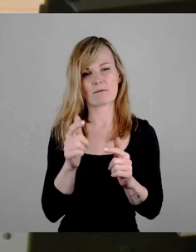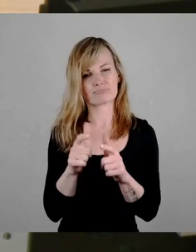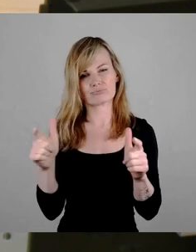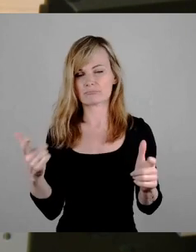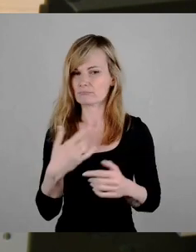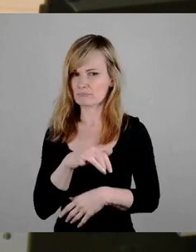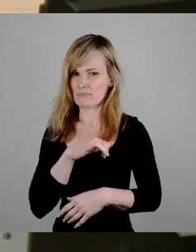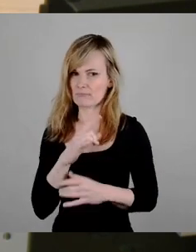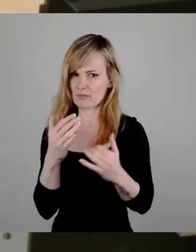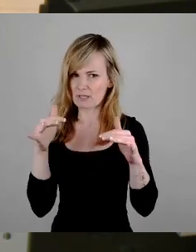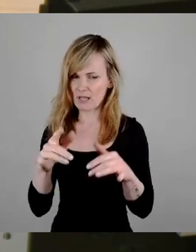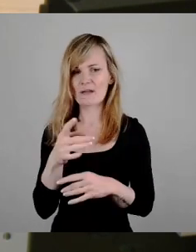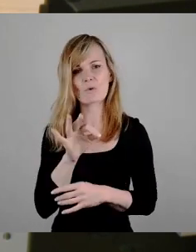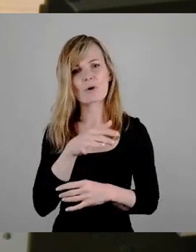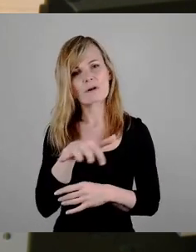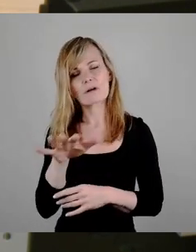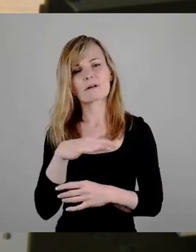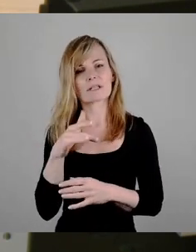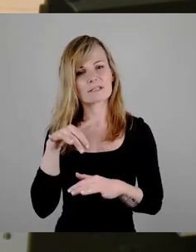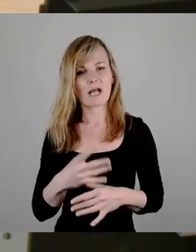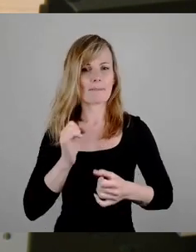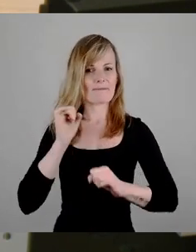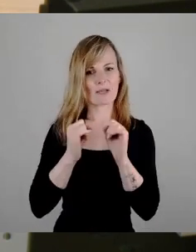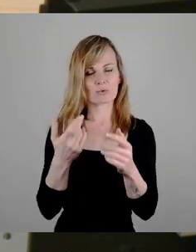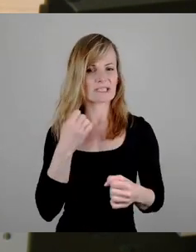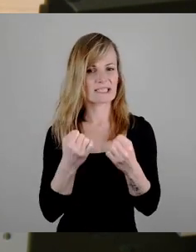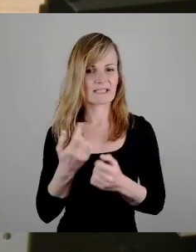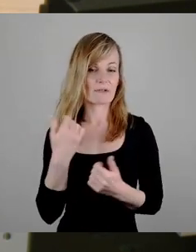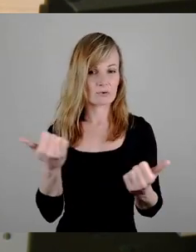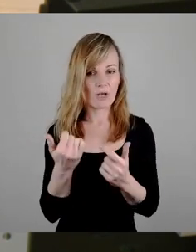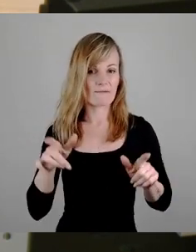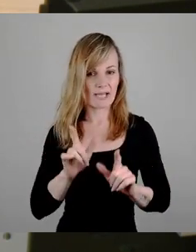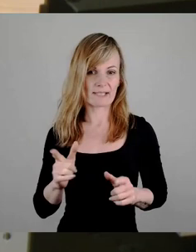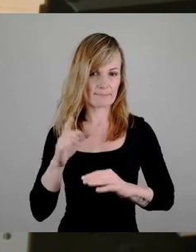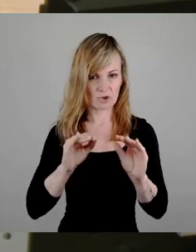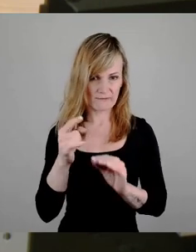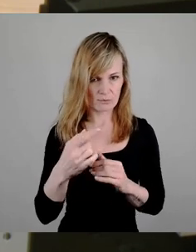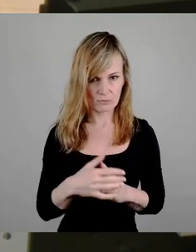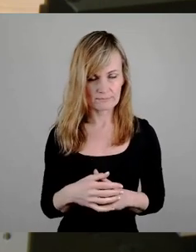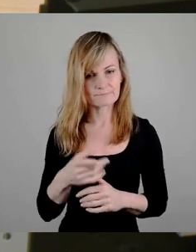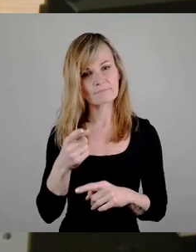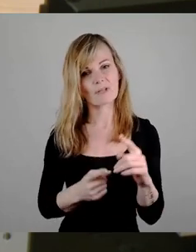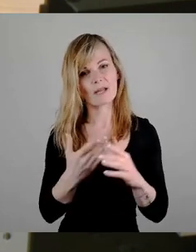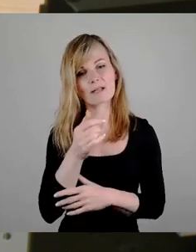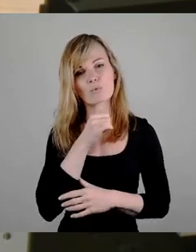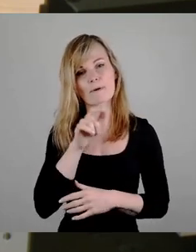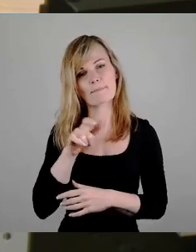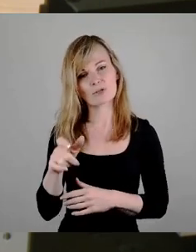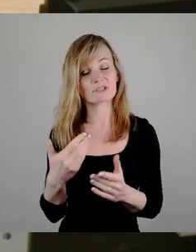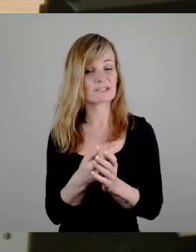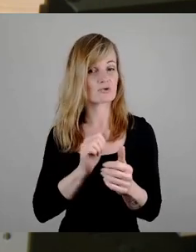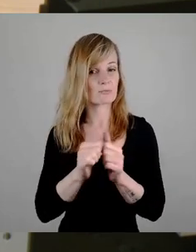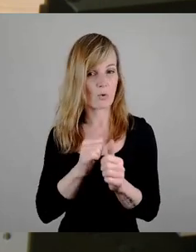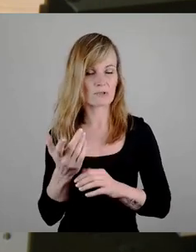einfach eine bewegungsintensive, tolle Freizeitbeschäftigung. Ein großer Teil der jungen Menschen gehen diesen Sport ganz